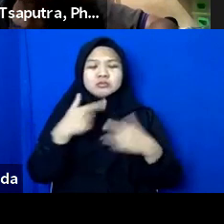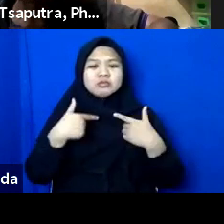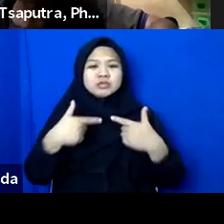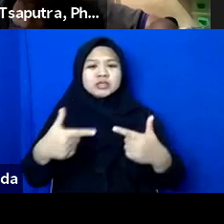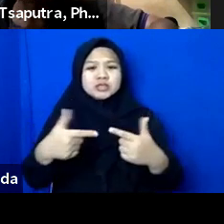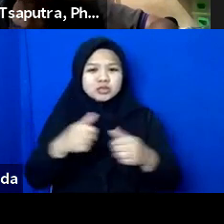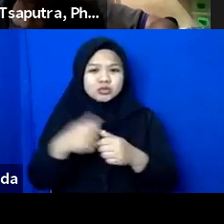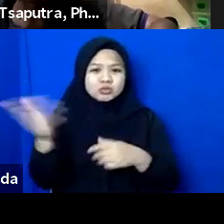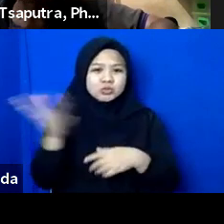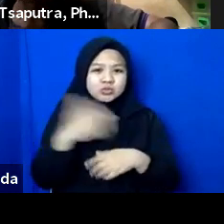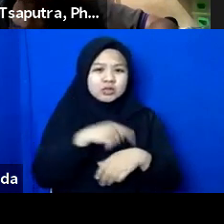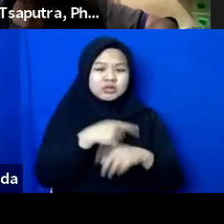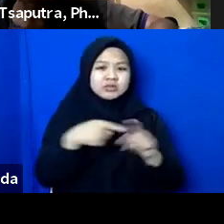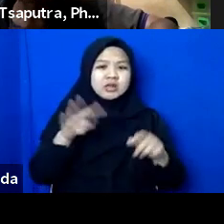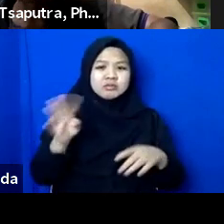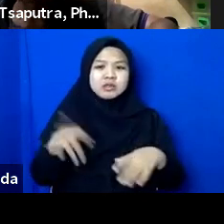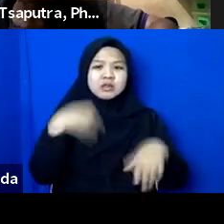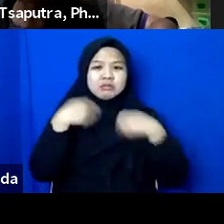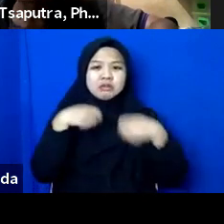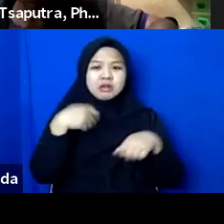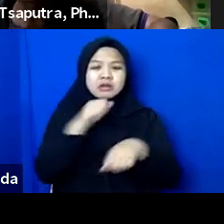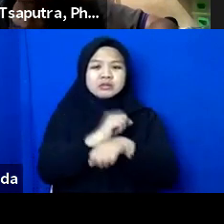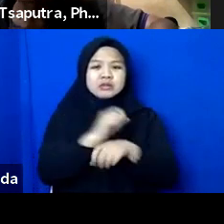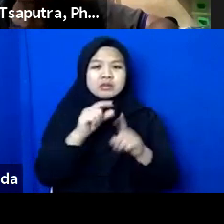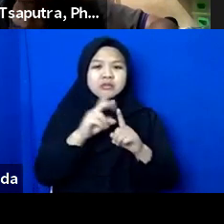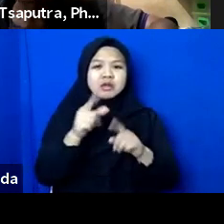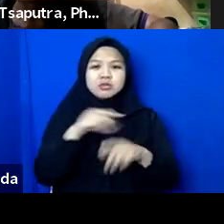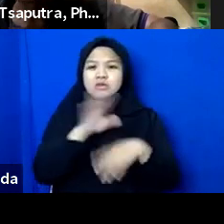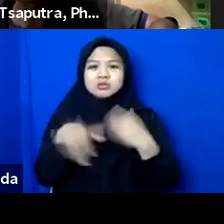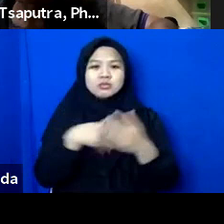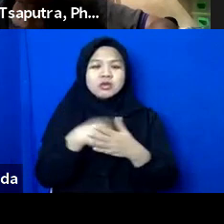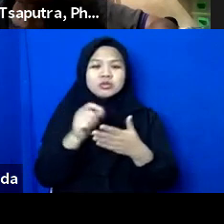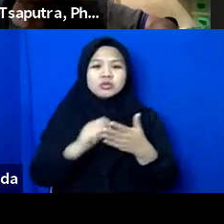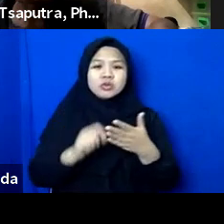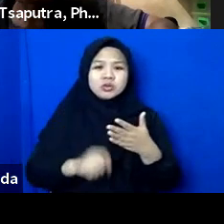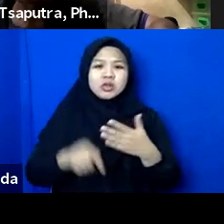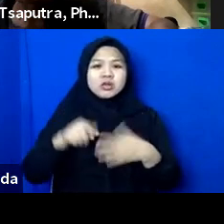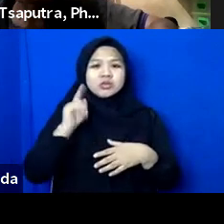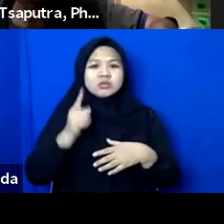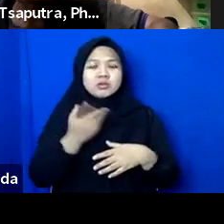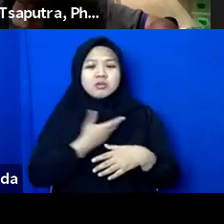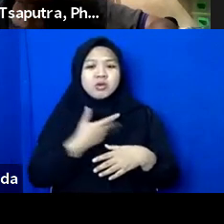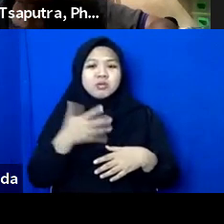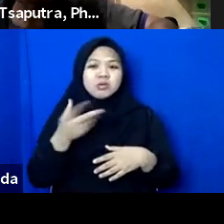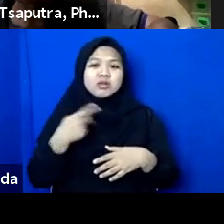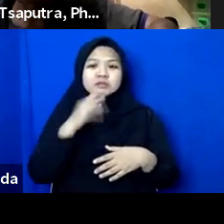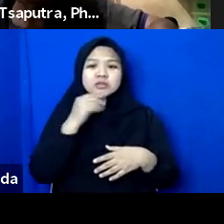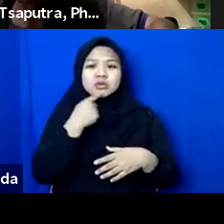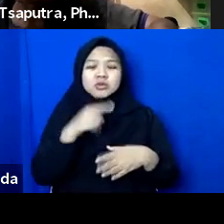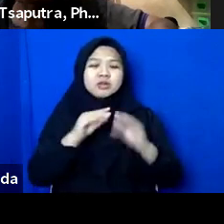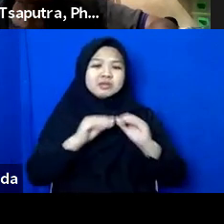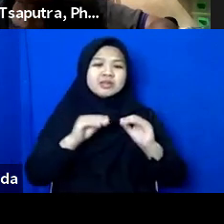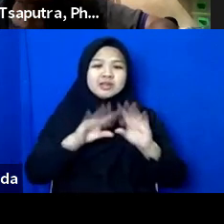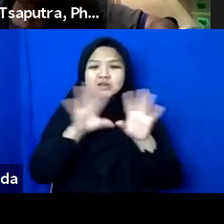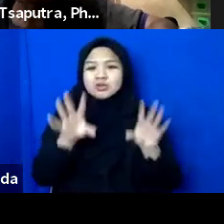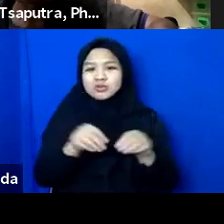terus pulang 3.30 dia makan ngejain pm.itu semua tuh sekolah Itulah kenapa mau nggak mau kita bicara tentang pendidikan